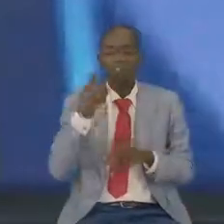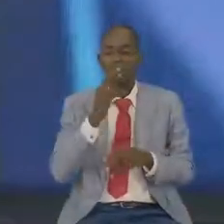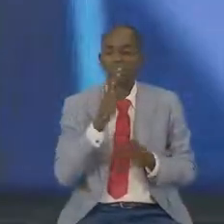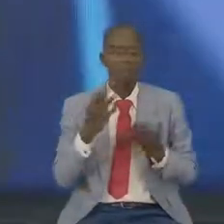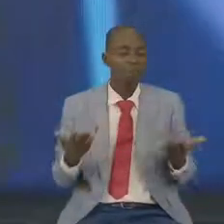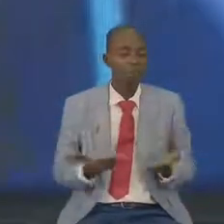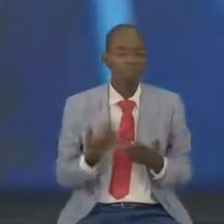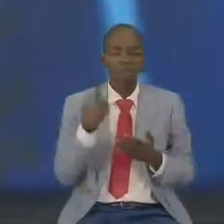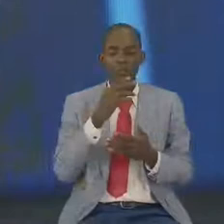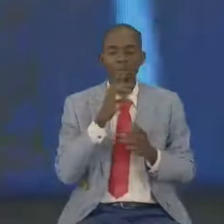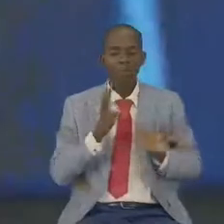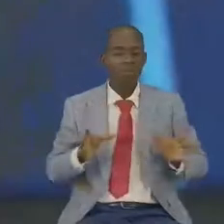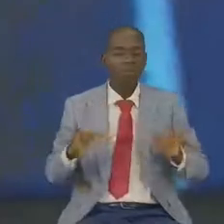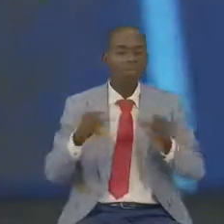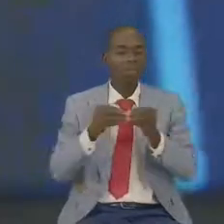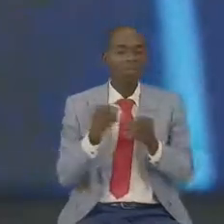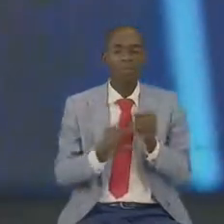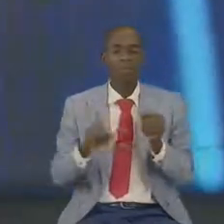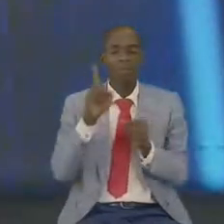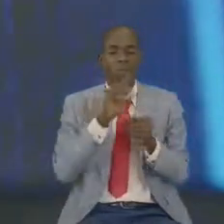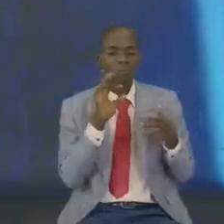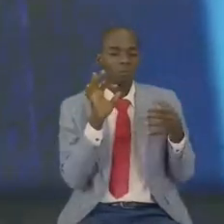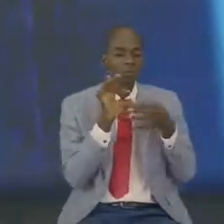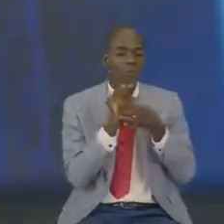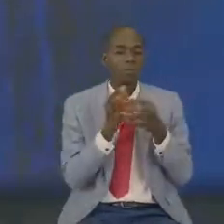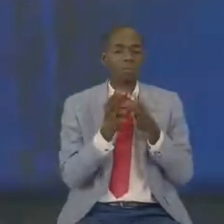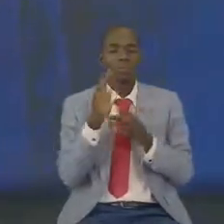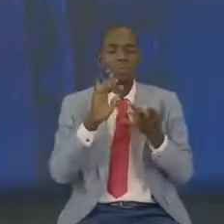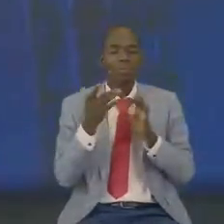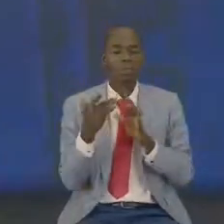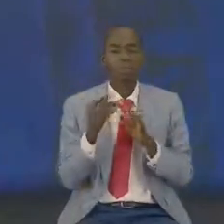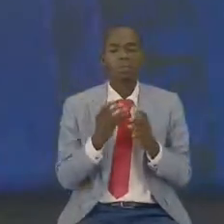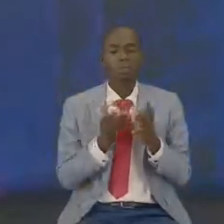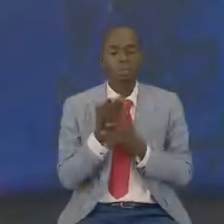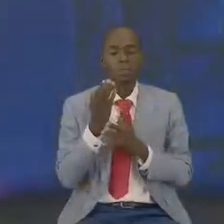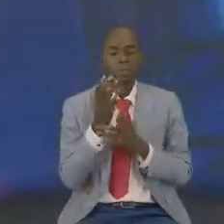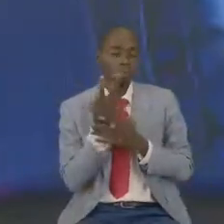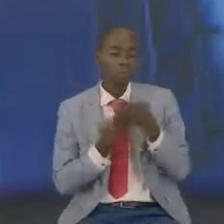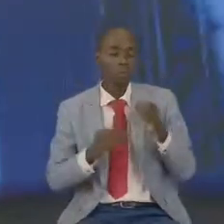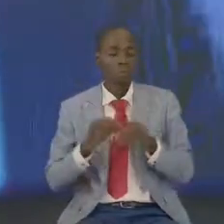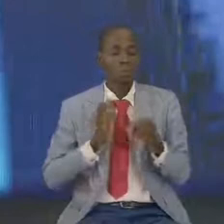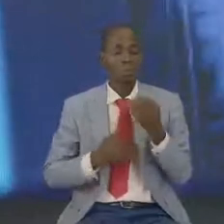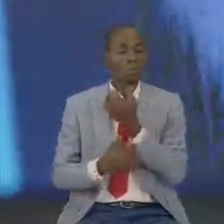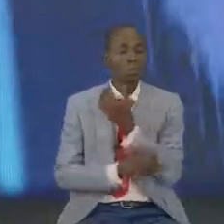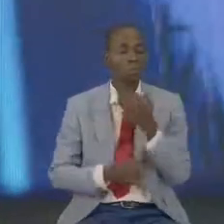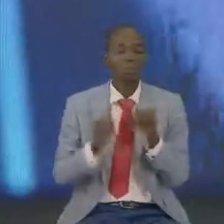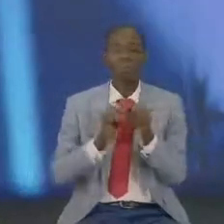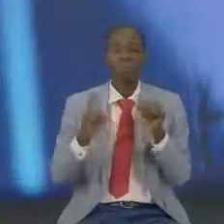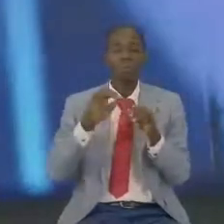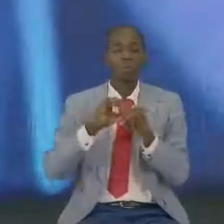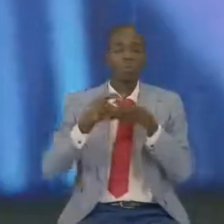qui sont rassemblés partout et qui se joignent à nous dans notre pays et partout dans le monde, nous